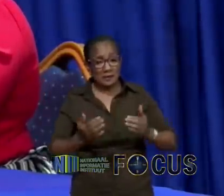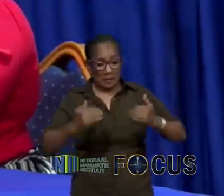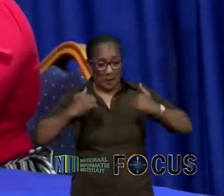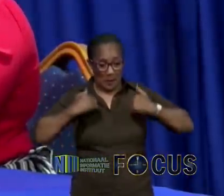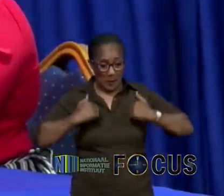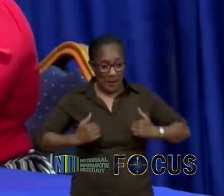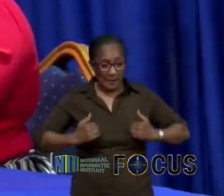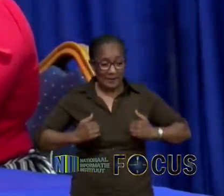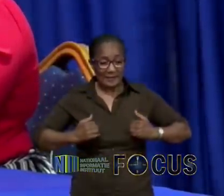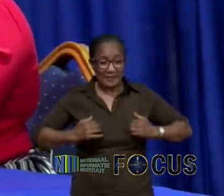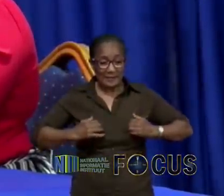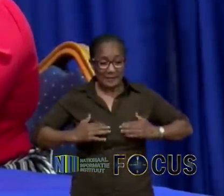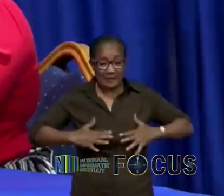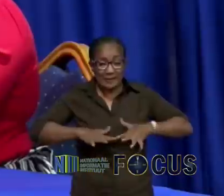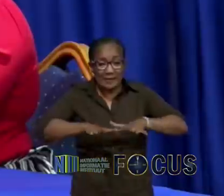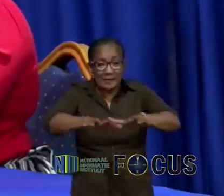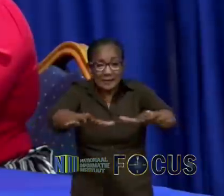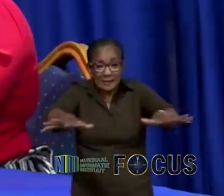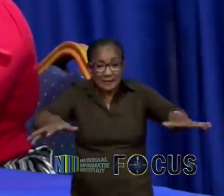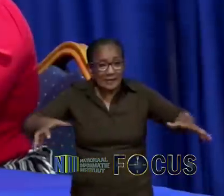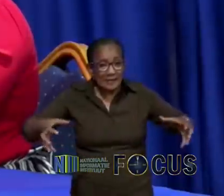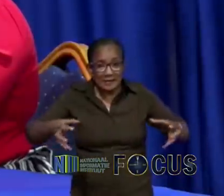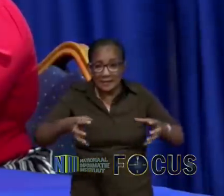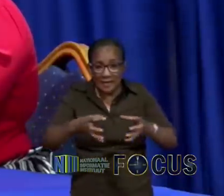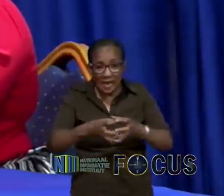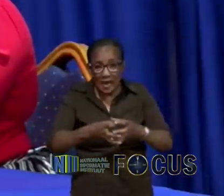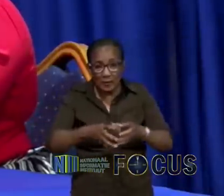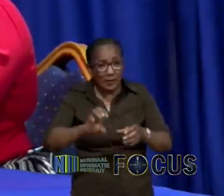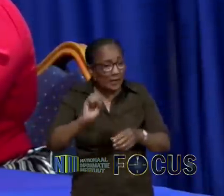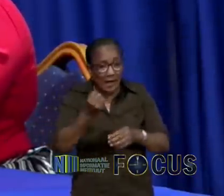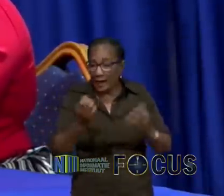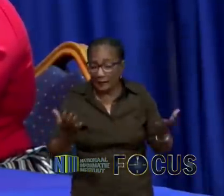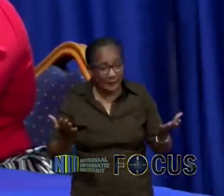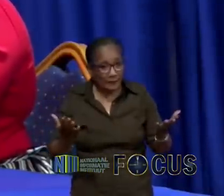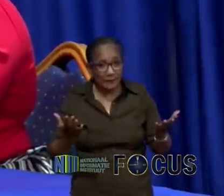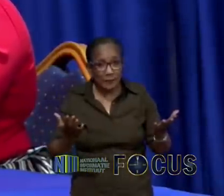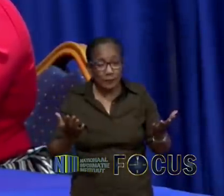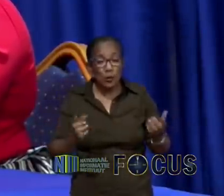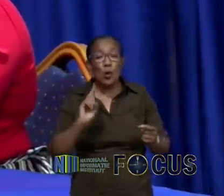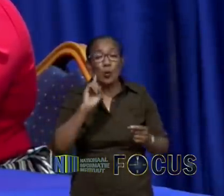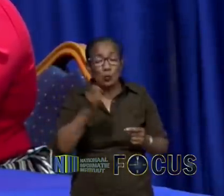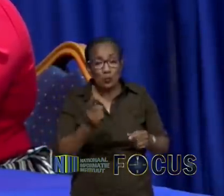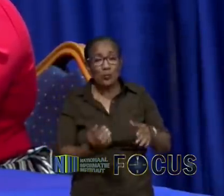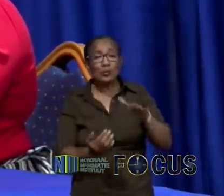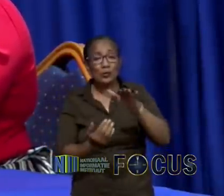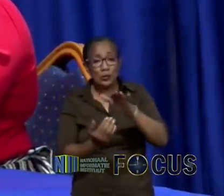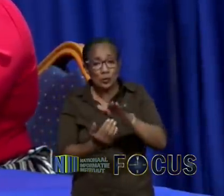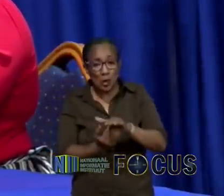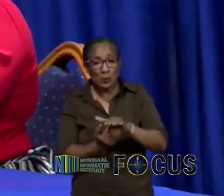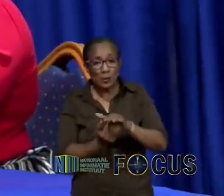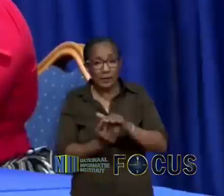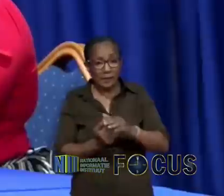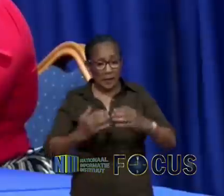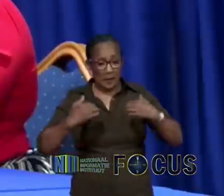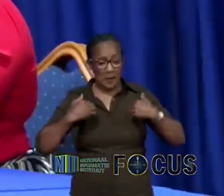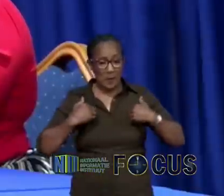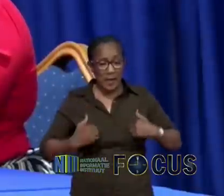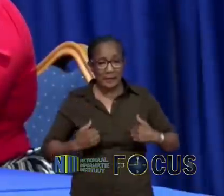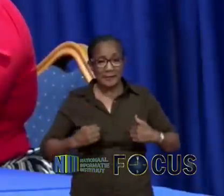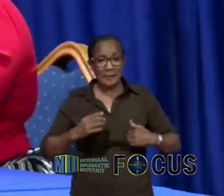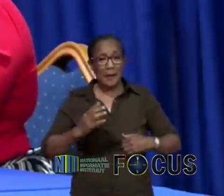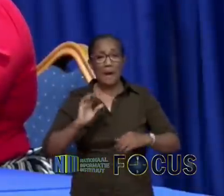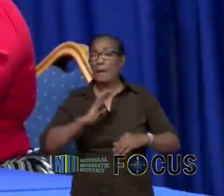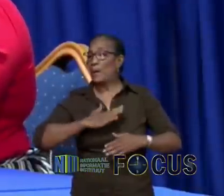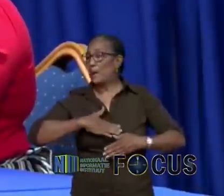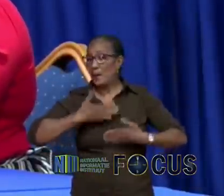hila hila zo mit de srefi fu du antus mantusani. Umustop a gelegenheid tak smakan fast fast